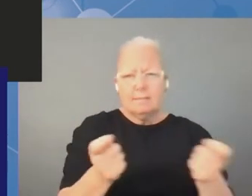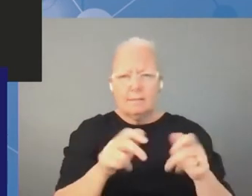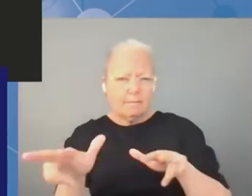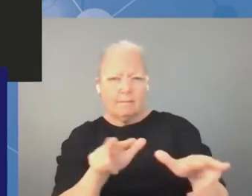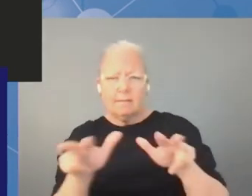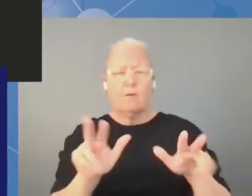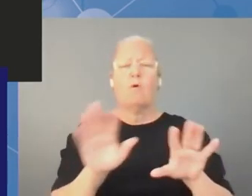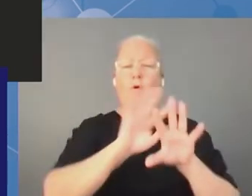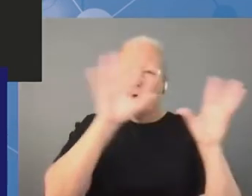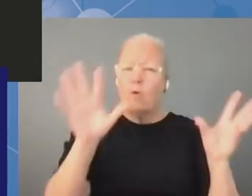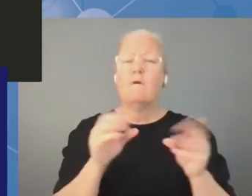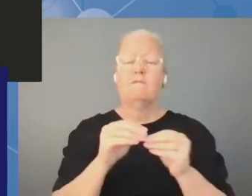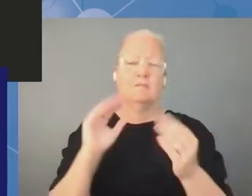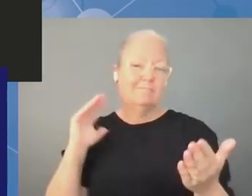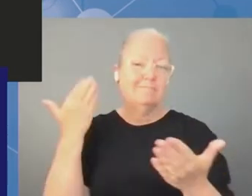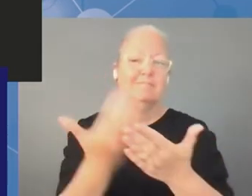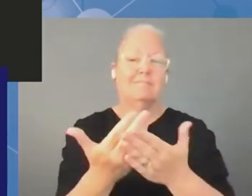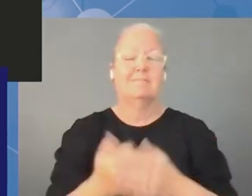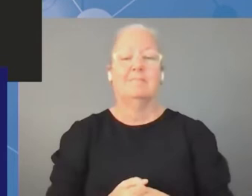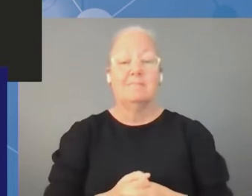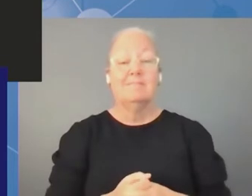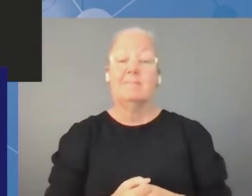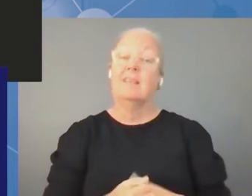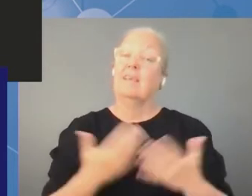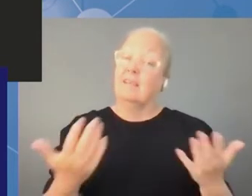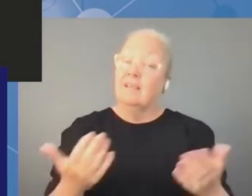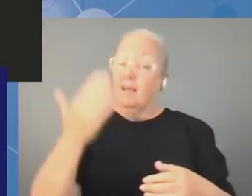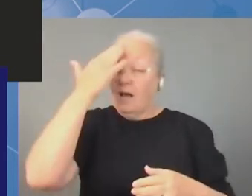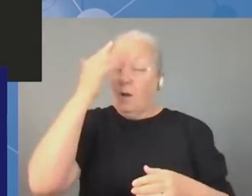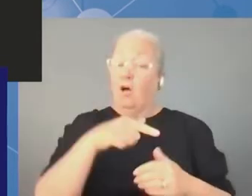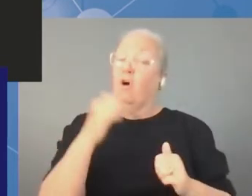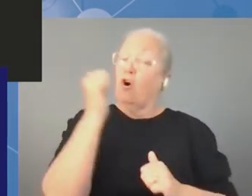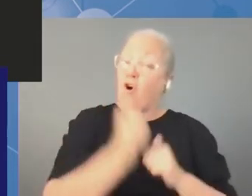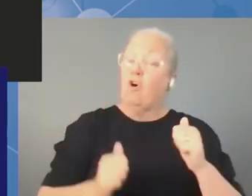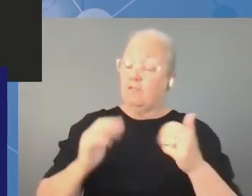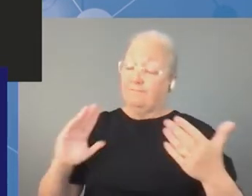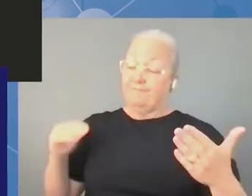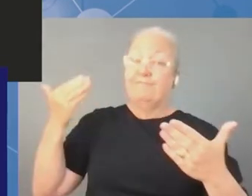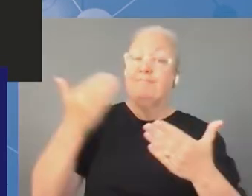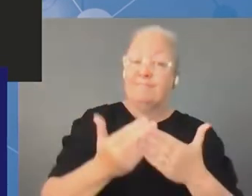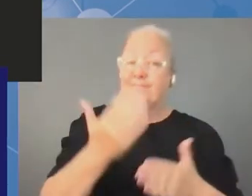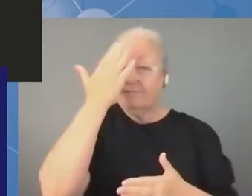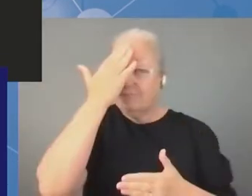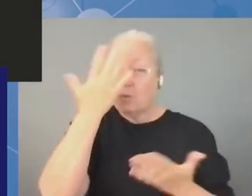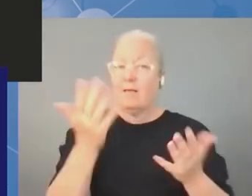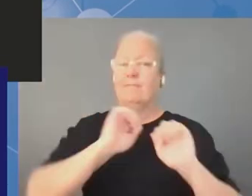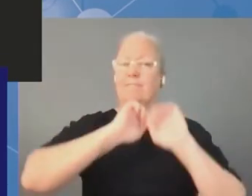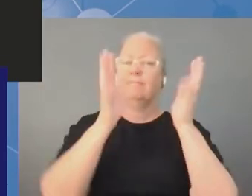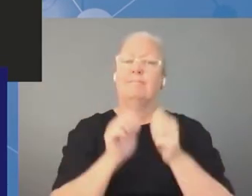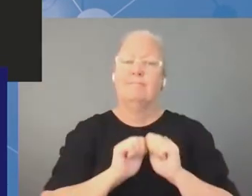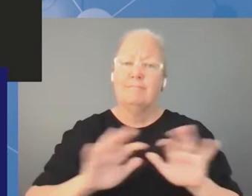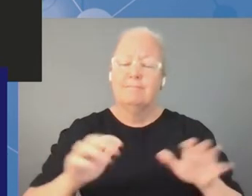وعدة جهات استشارية لتحديد البرنامج، وكل ذلك حصل في